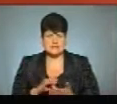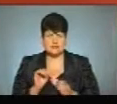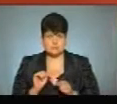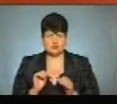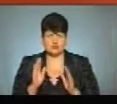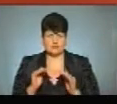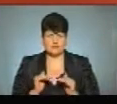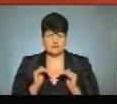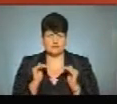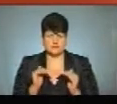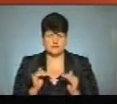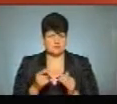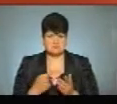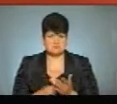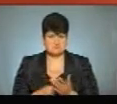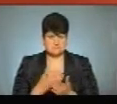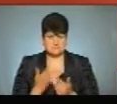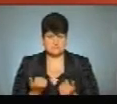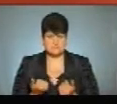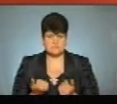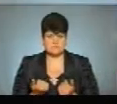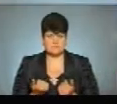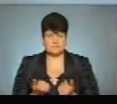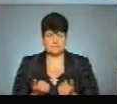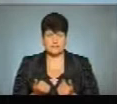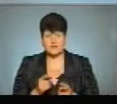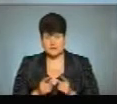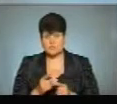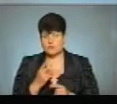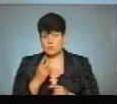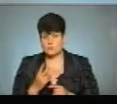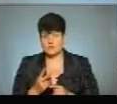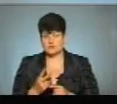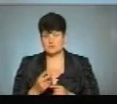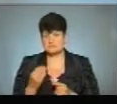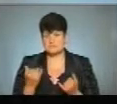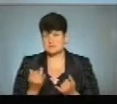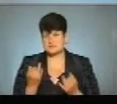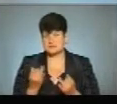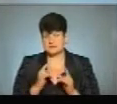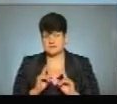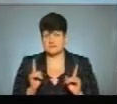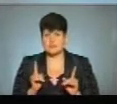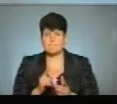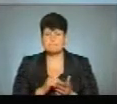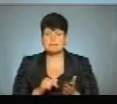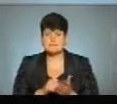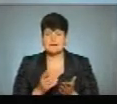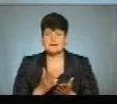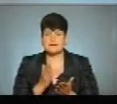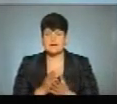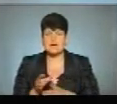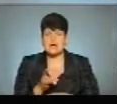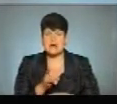бути високо в рейтингах, не підтверджується, напевно, так? Дійсно, зараз ми бачимо таку доволі цікаву динаміку, що міста, які є